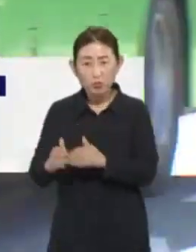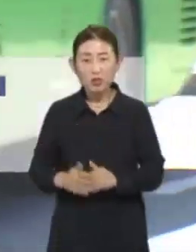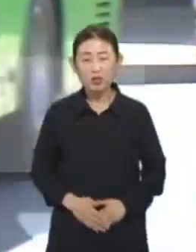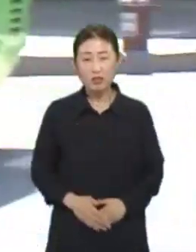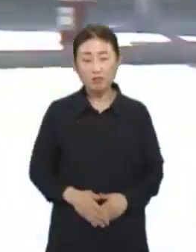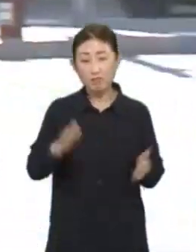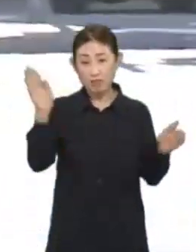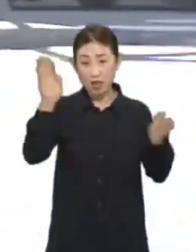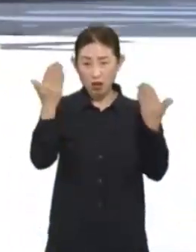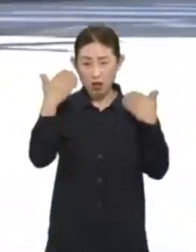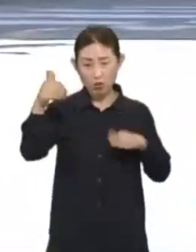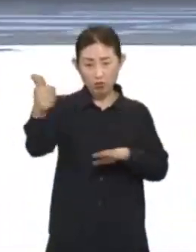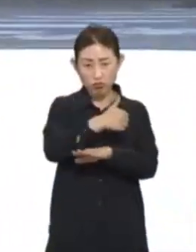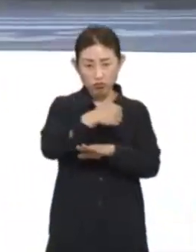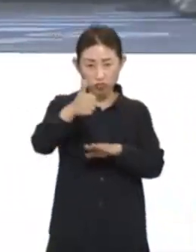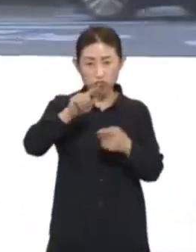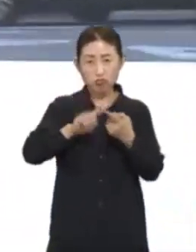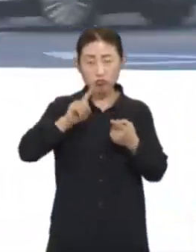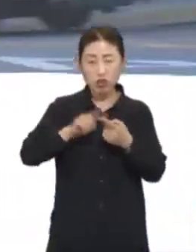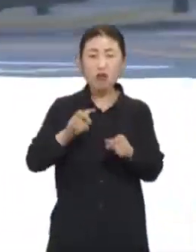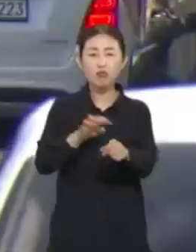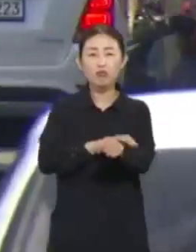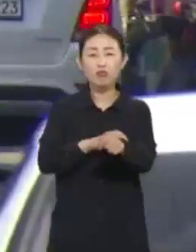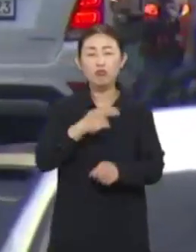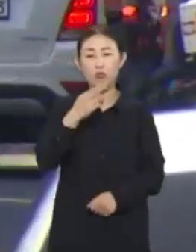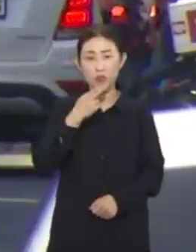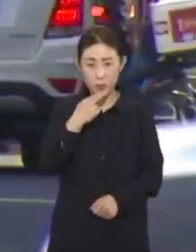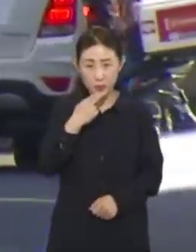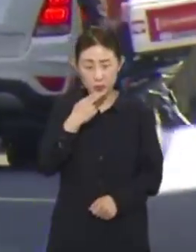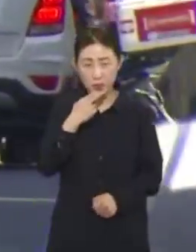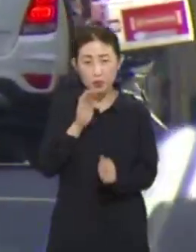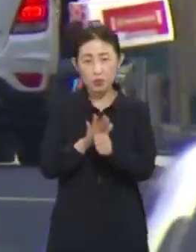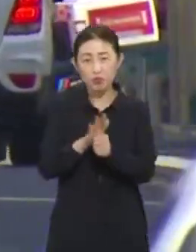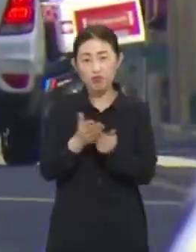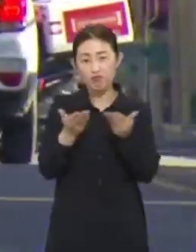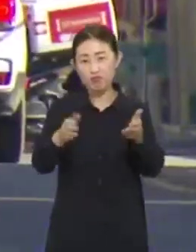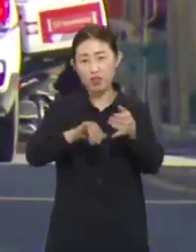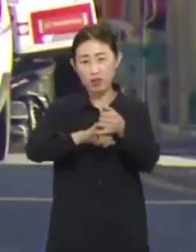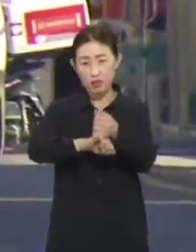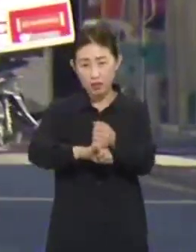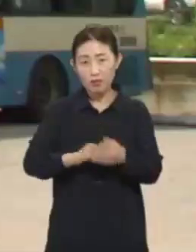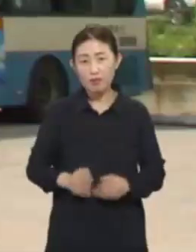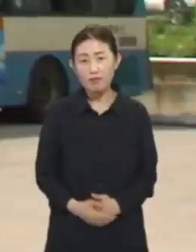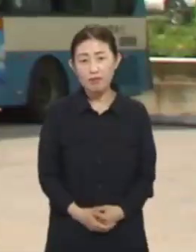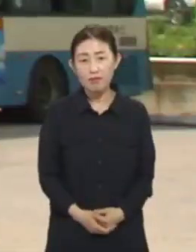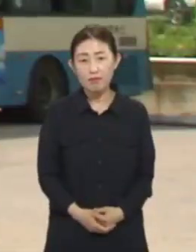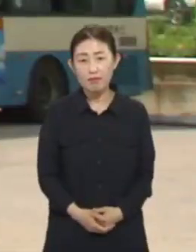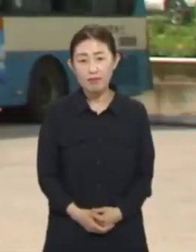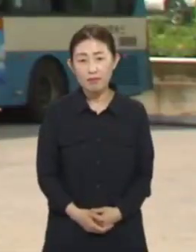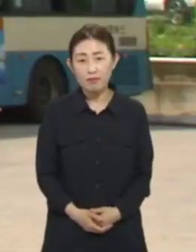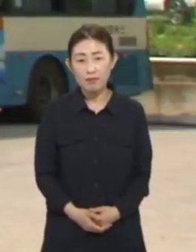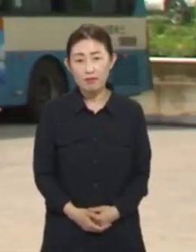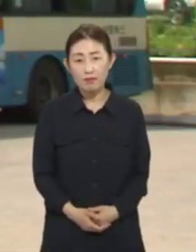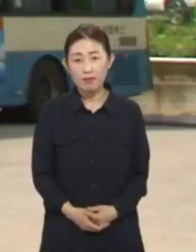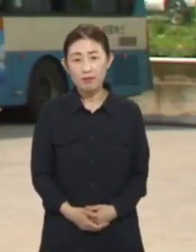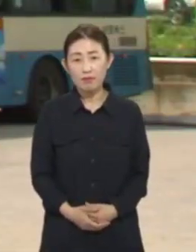차량을 동원하는 등 대체수단도 강구해놓고 학생들의 등하교 불편만큼은 최소화하겠다고